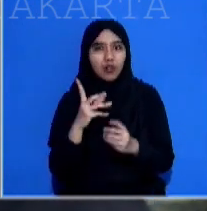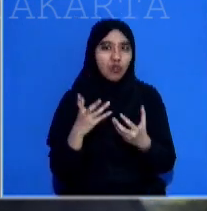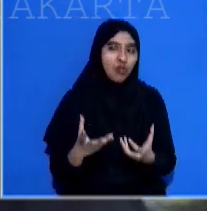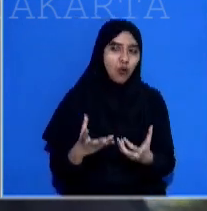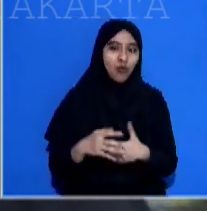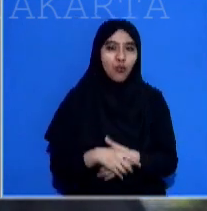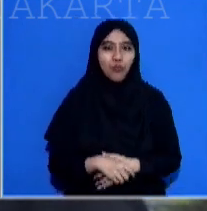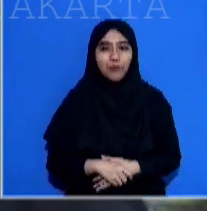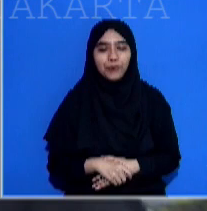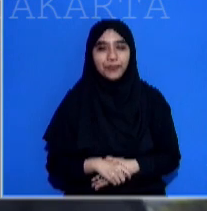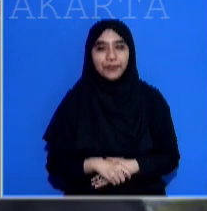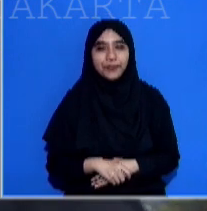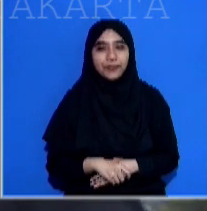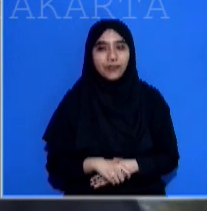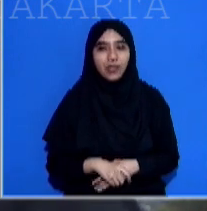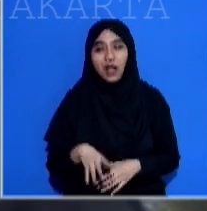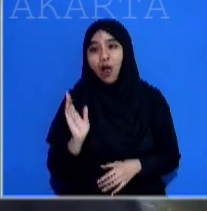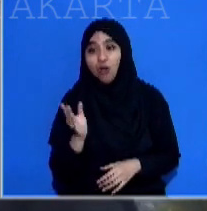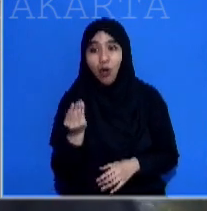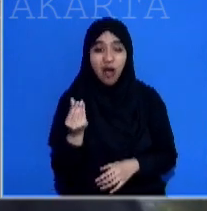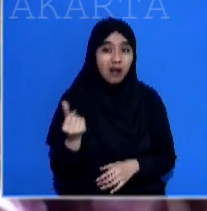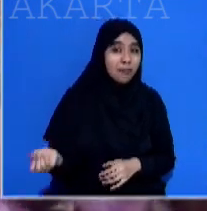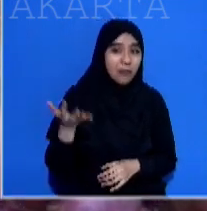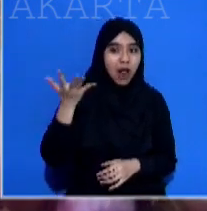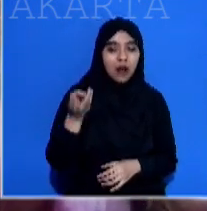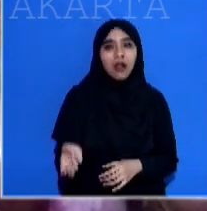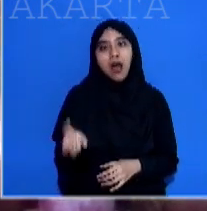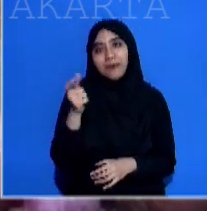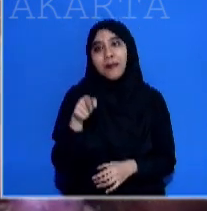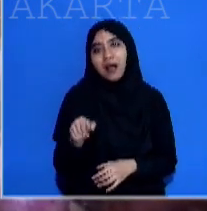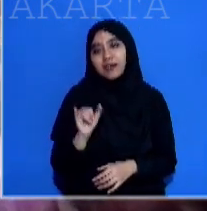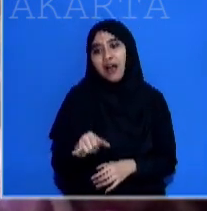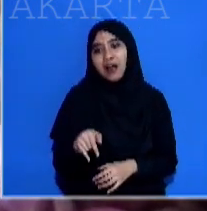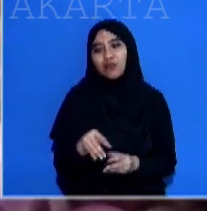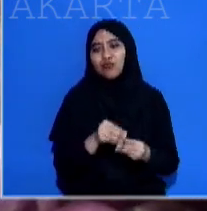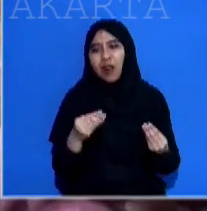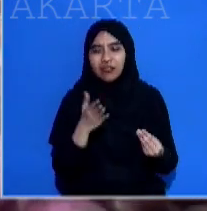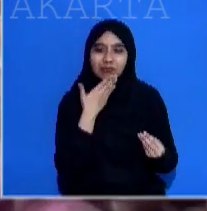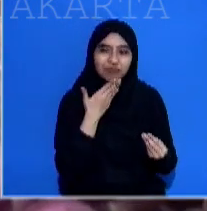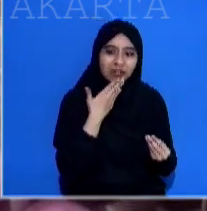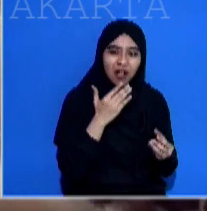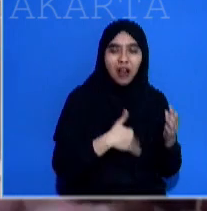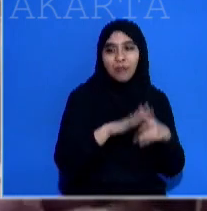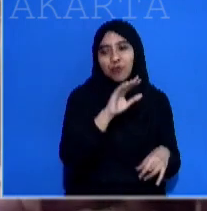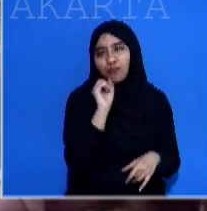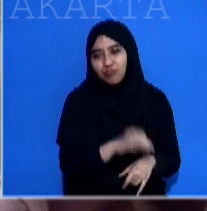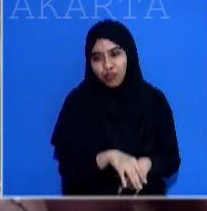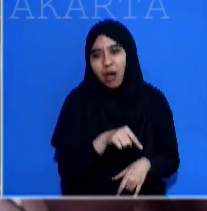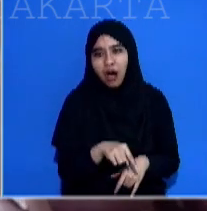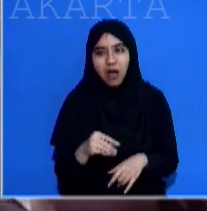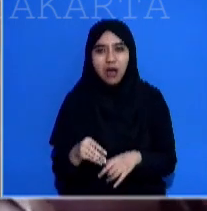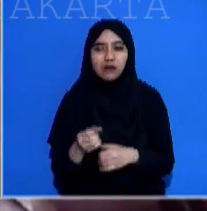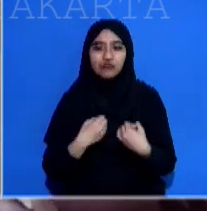ini ya? Malah harga mahal malah lebih gampang. Bawang merah kualitas sedang dijual di harga lebih murah. Beberapa pedagang